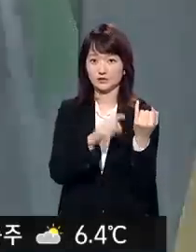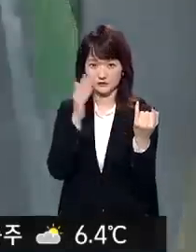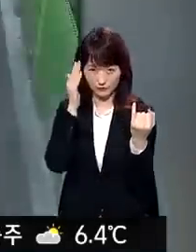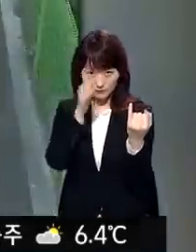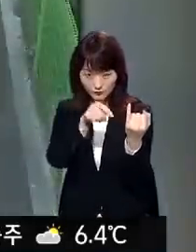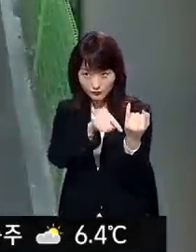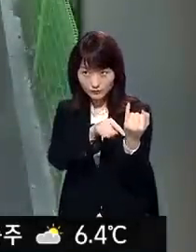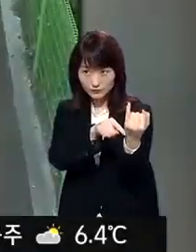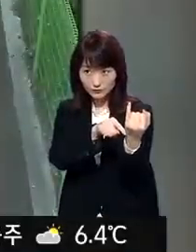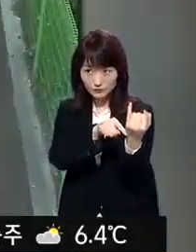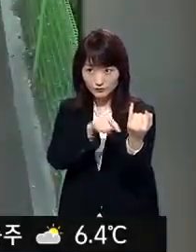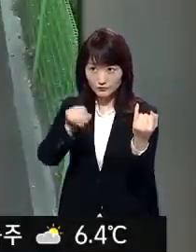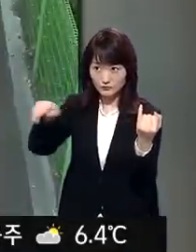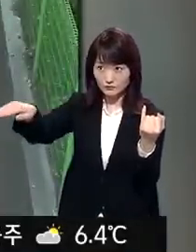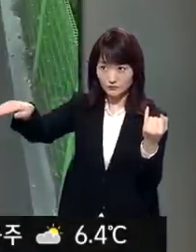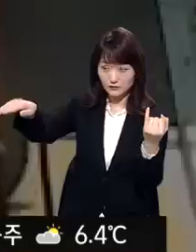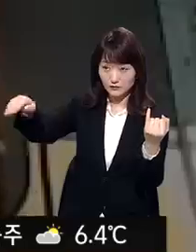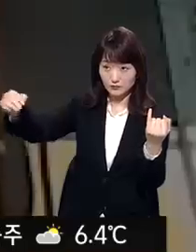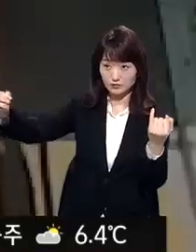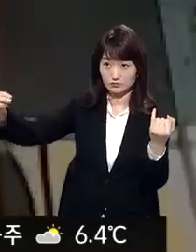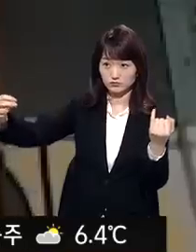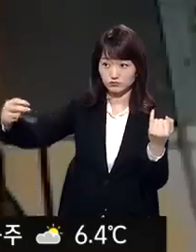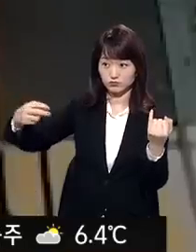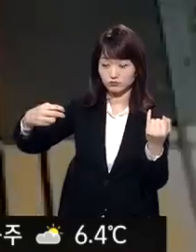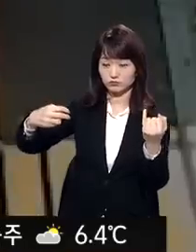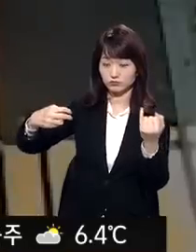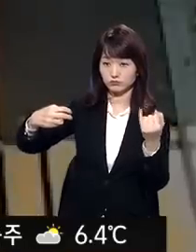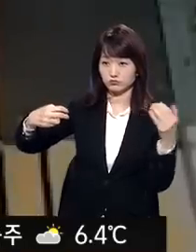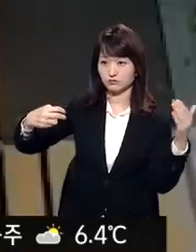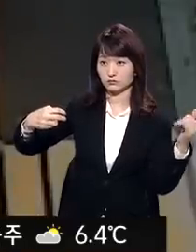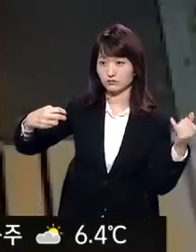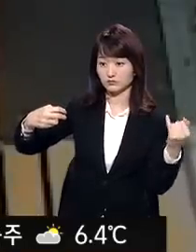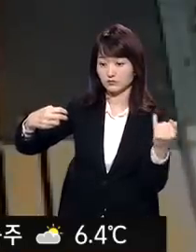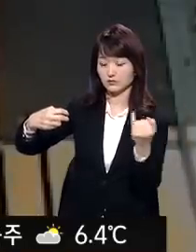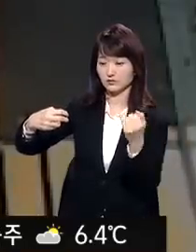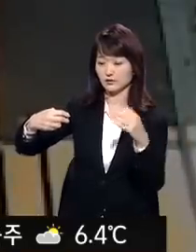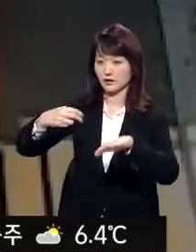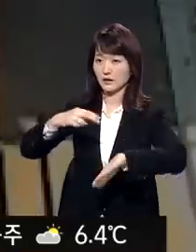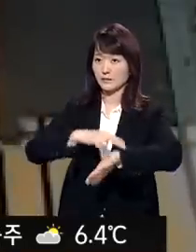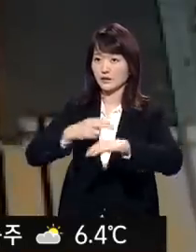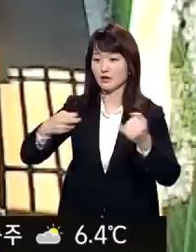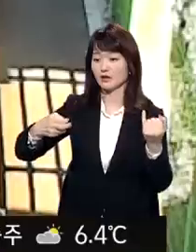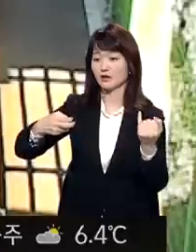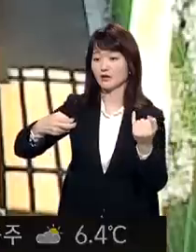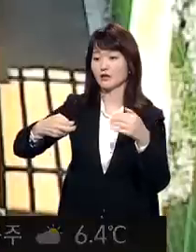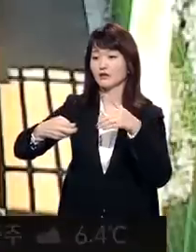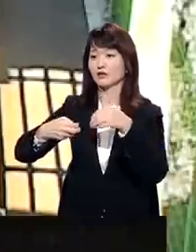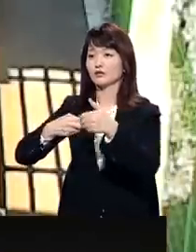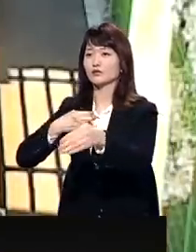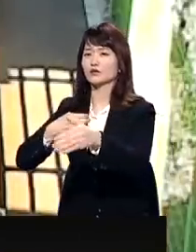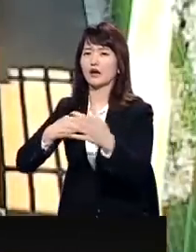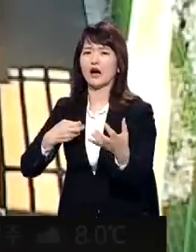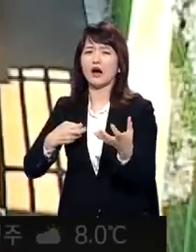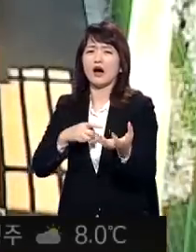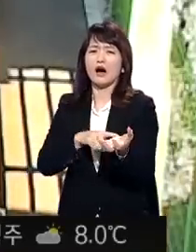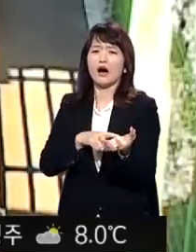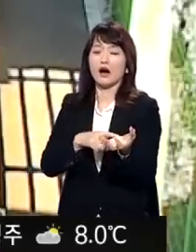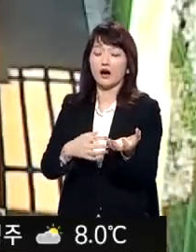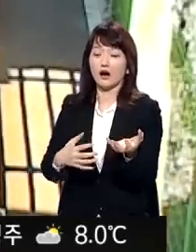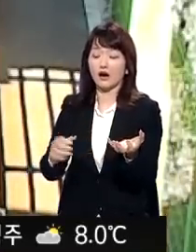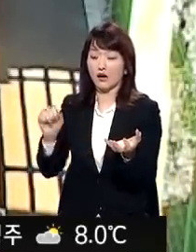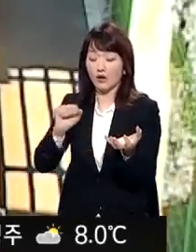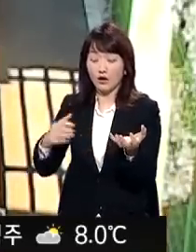자, 반대편에서 차가 오죠. 팔을 툭. 툭! 어머! 아! 발연기를 막 시전합니다, 저렇게. 놀란 운전자가